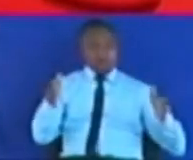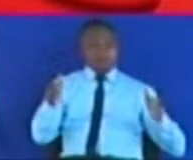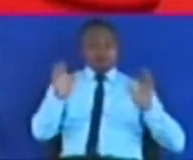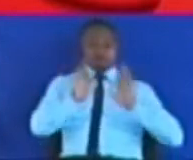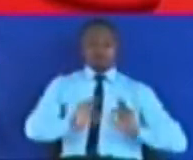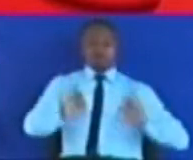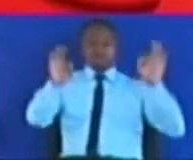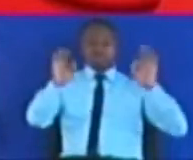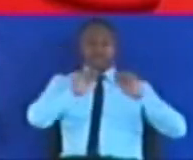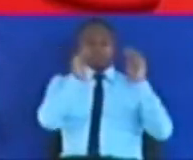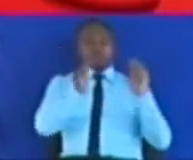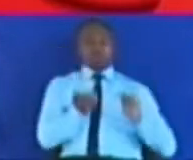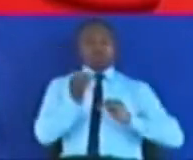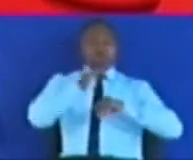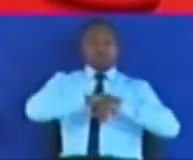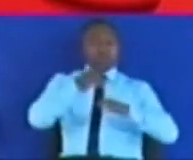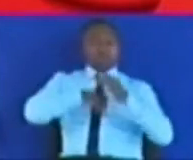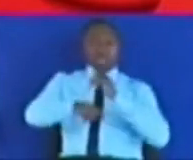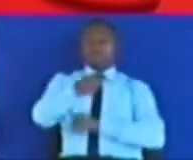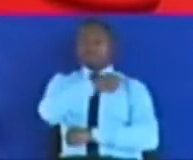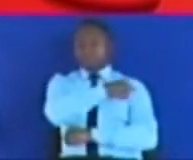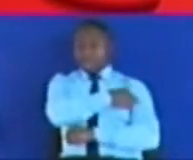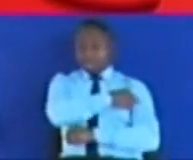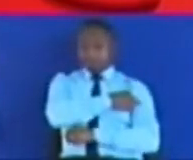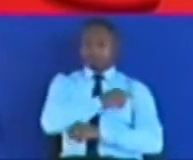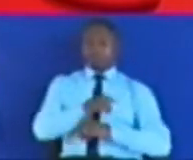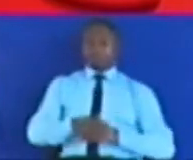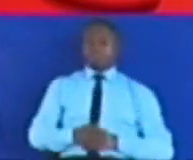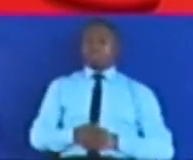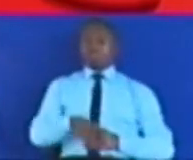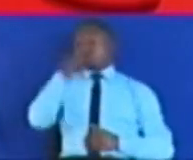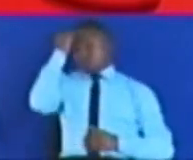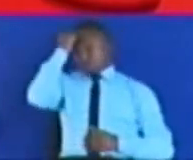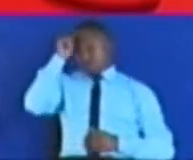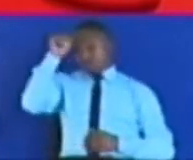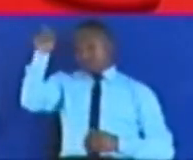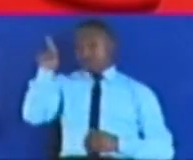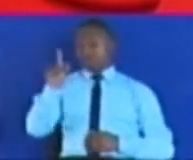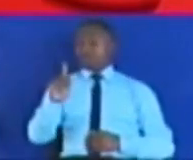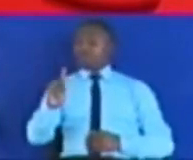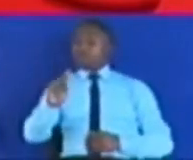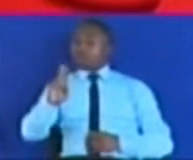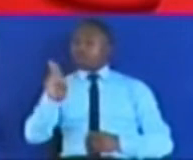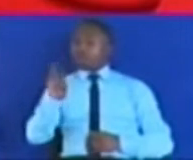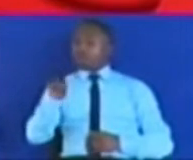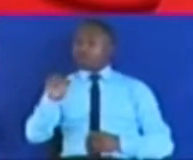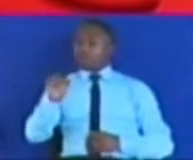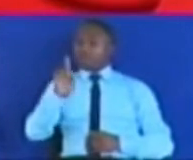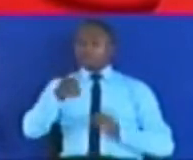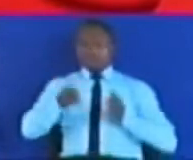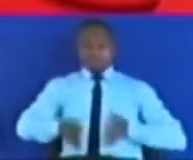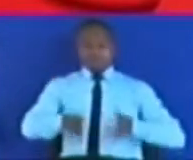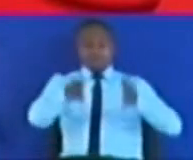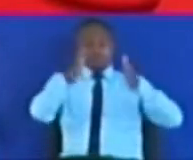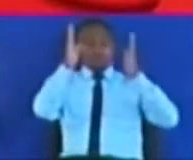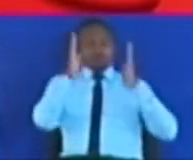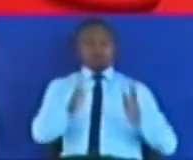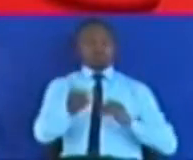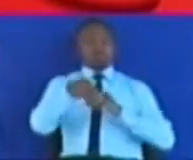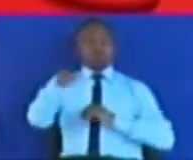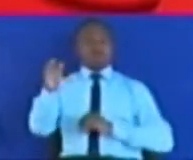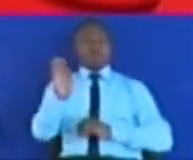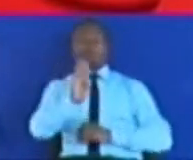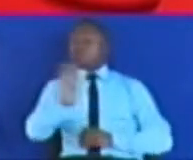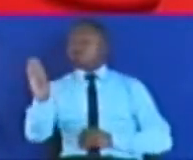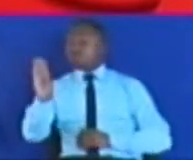kuboresha miundombinu katika hospitali ya Kahama. Tukumbuke Kahama iko barabara kuu ya kwenda Burundi, ya kwenda